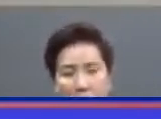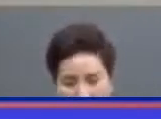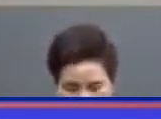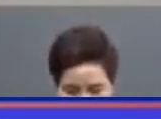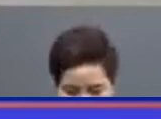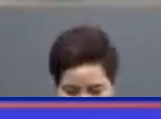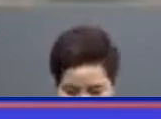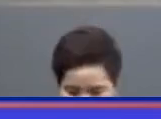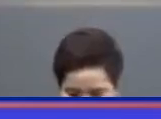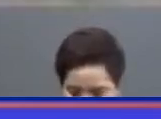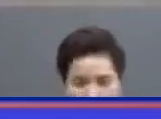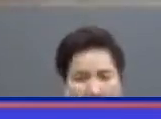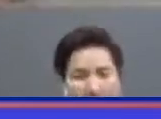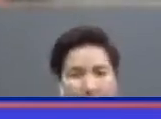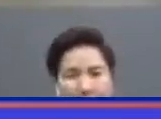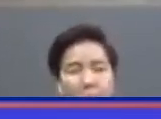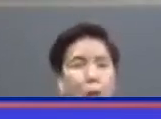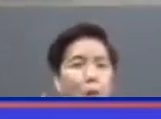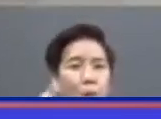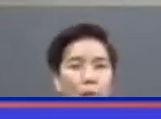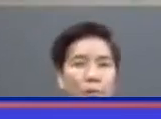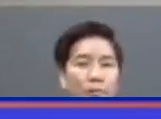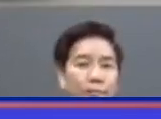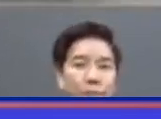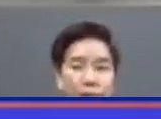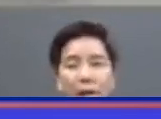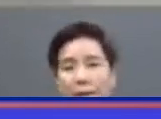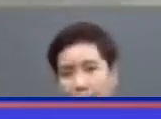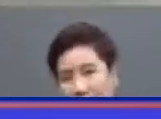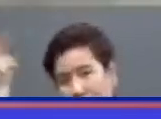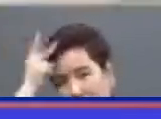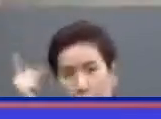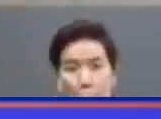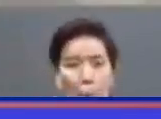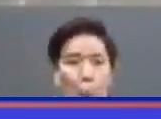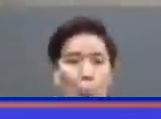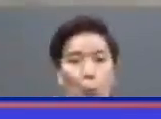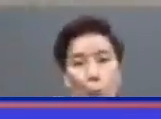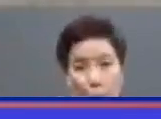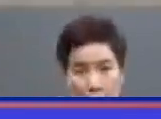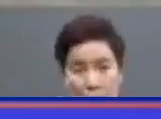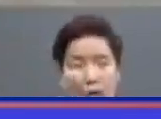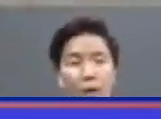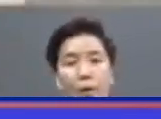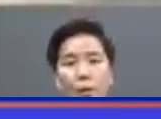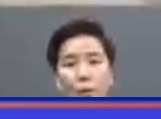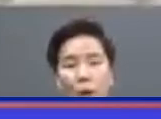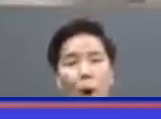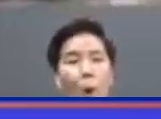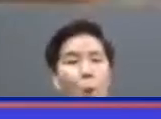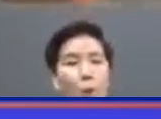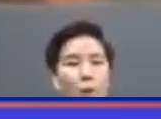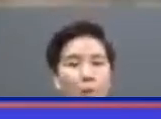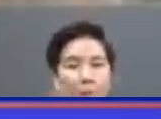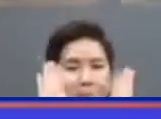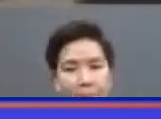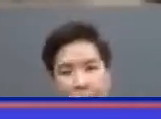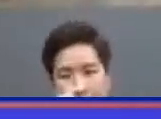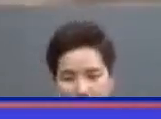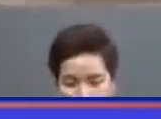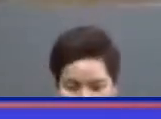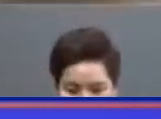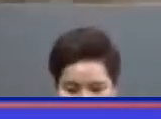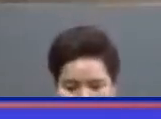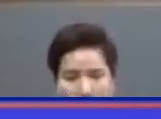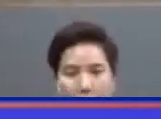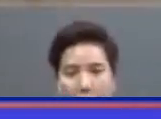ตั้งแต่ตัวแมลงไข่มดแดงจนถึงผ้าไหมสวยๆนะครับนะก็มี